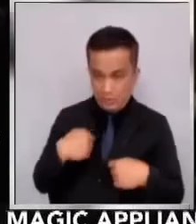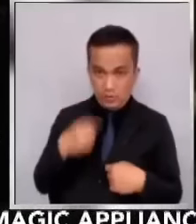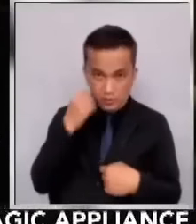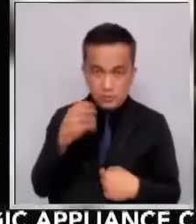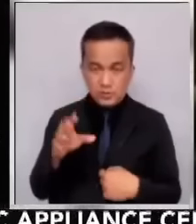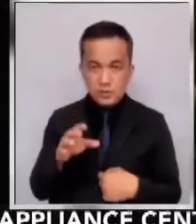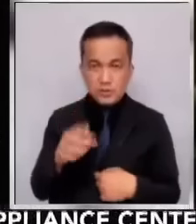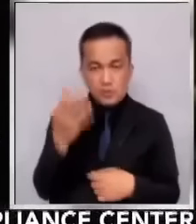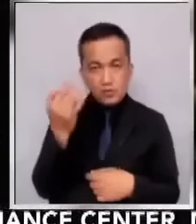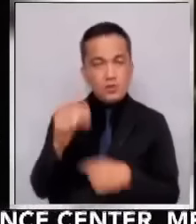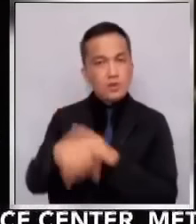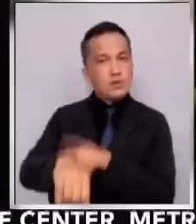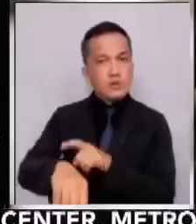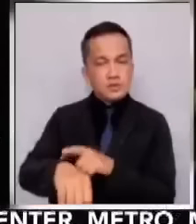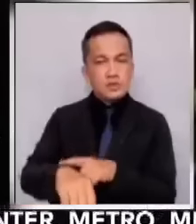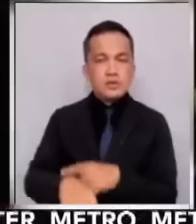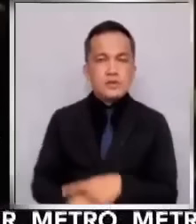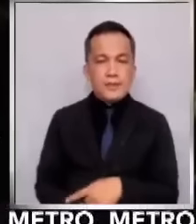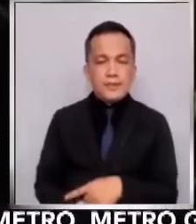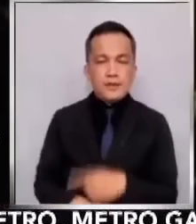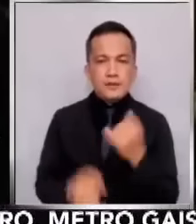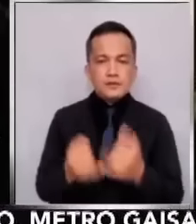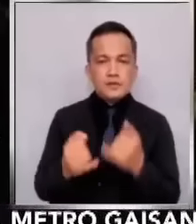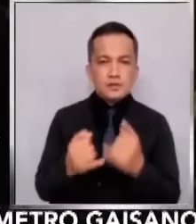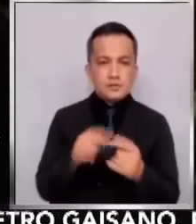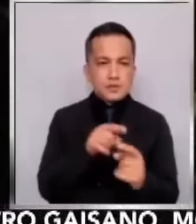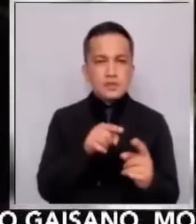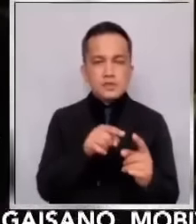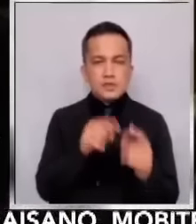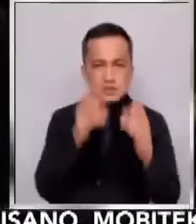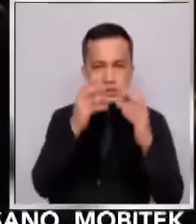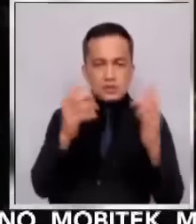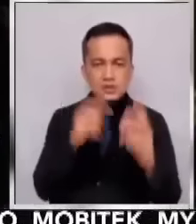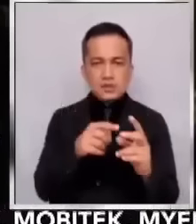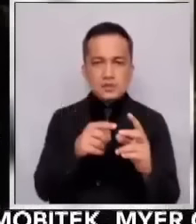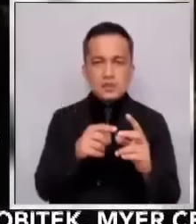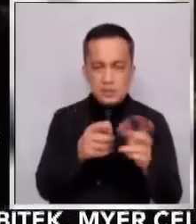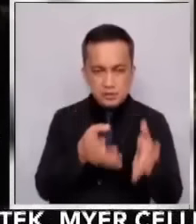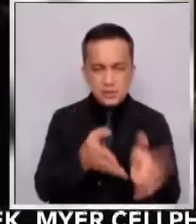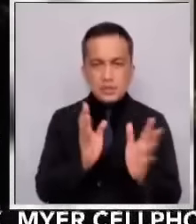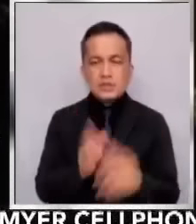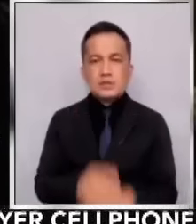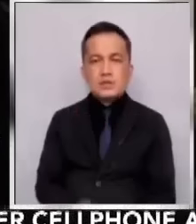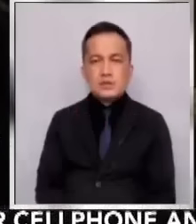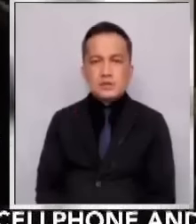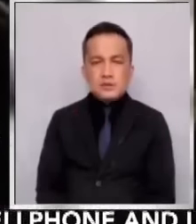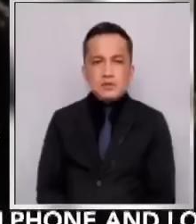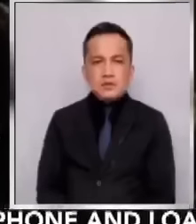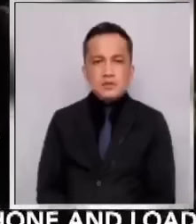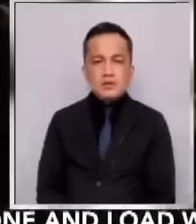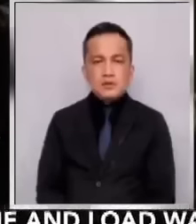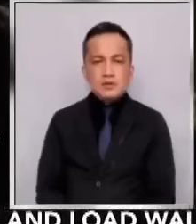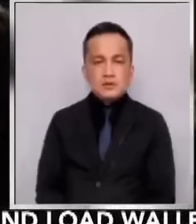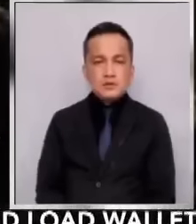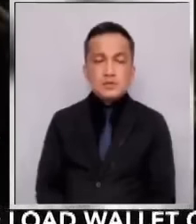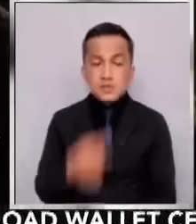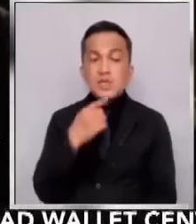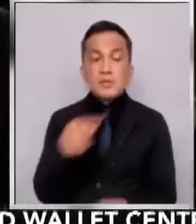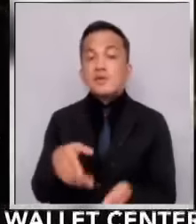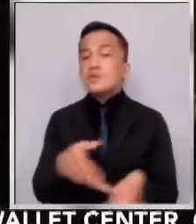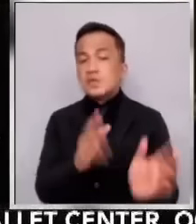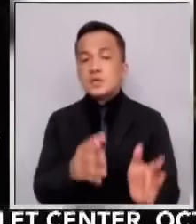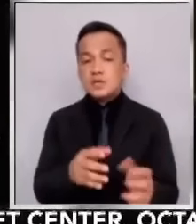po. Tapos hanggat sa nainis na sila sobra, pinayagan nila, sabi, sige, gisingin mo lang.